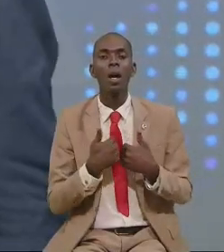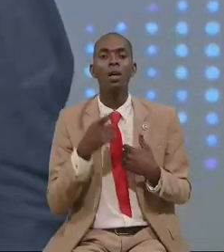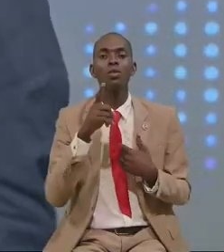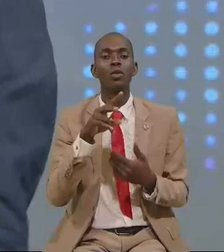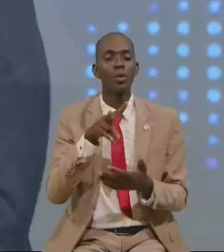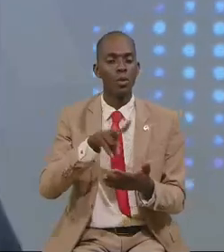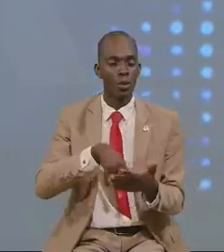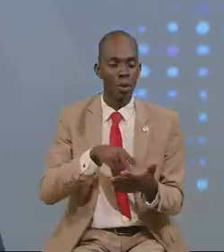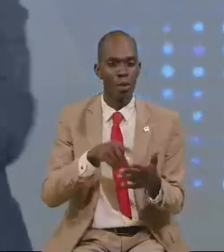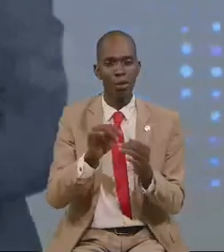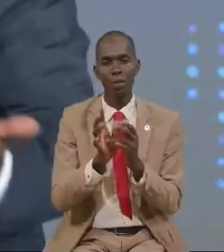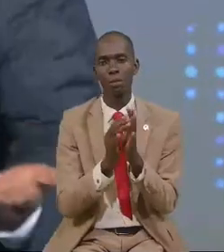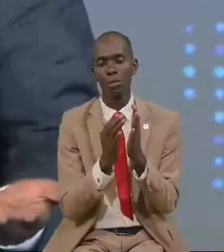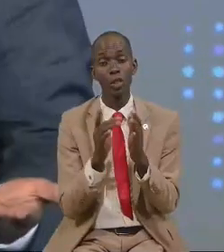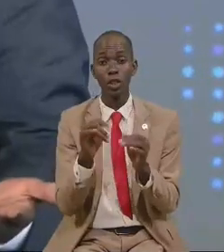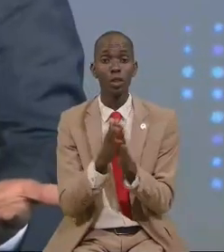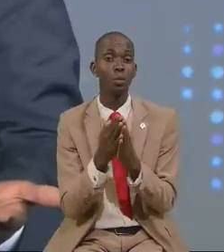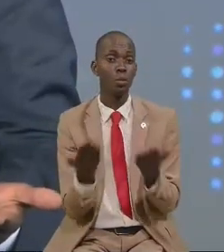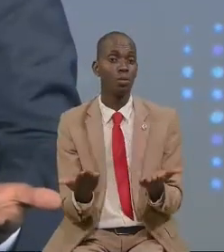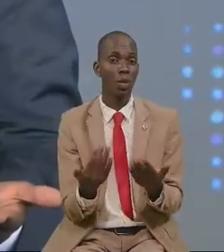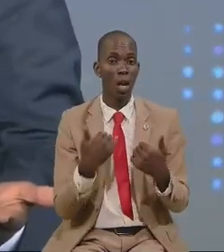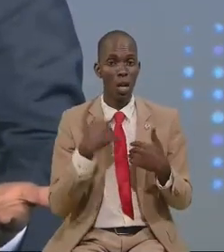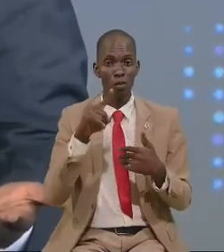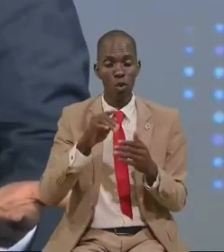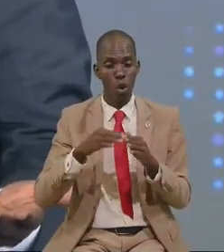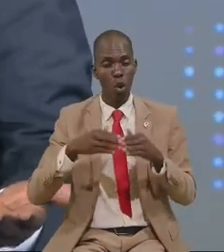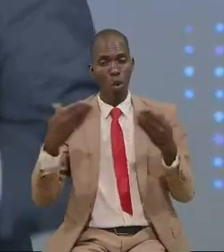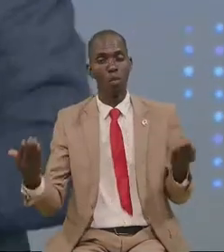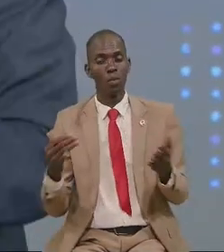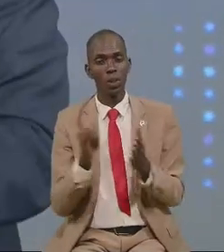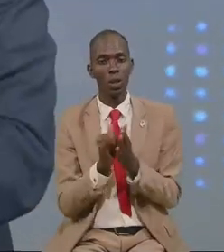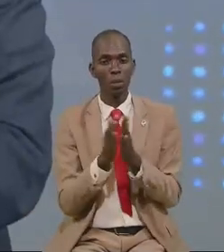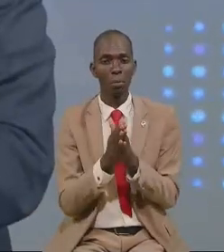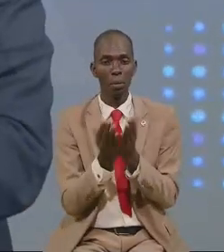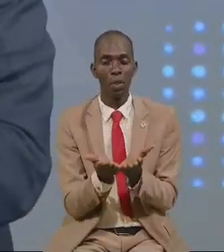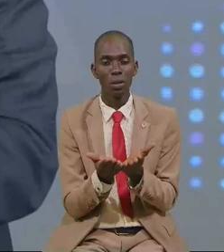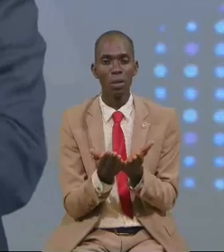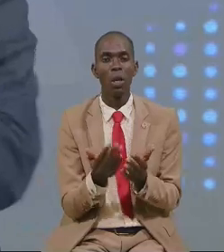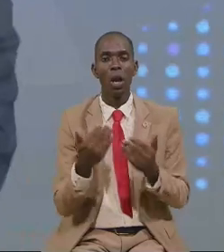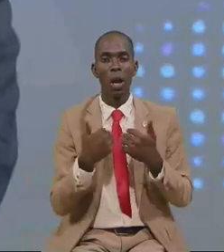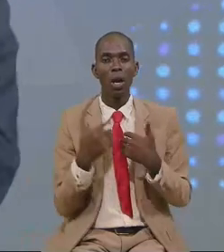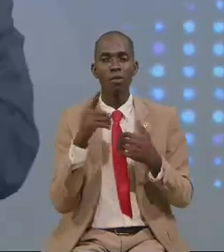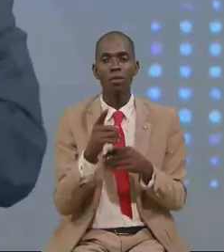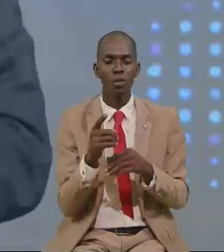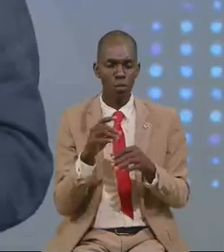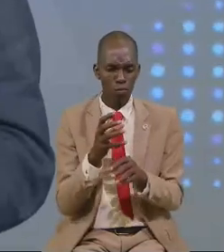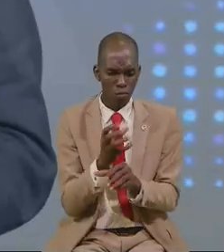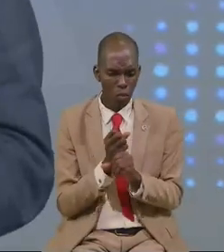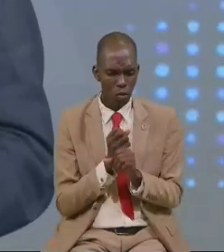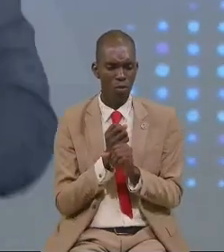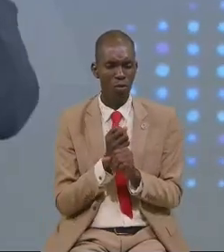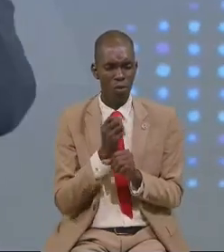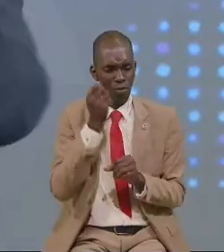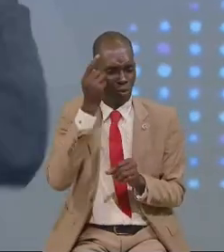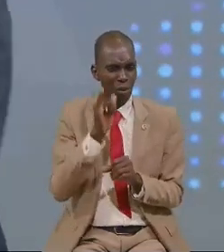Est-ce que tu as ouvert le livre? Est-ce que tu as eu tout ce qui est dans le